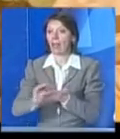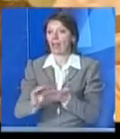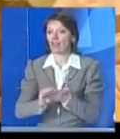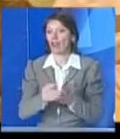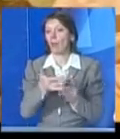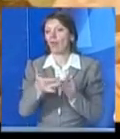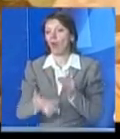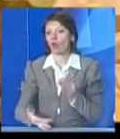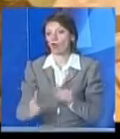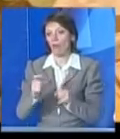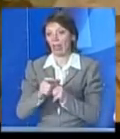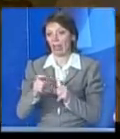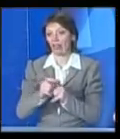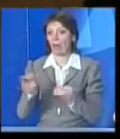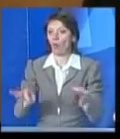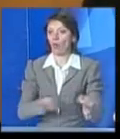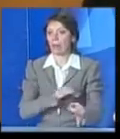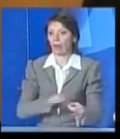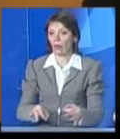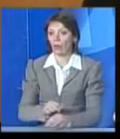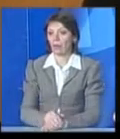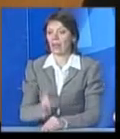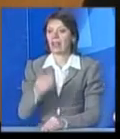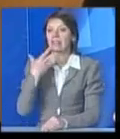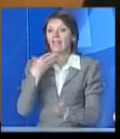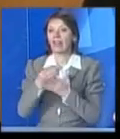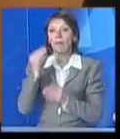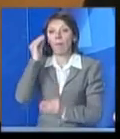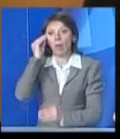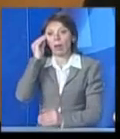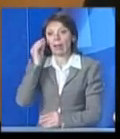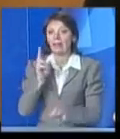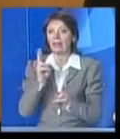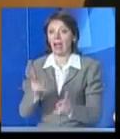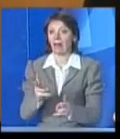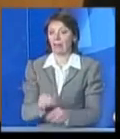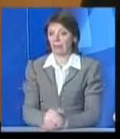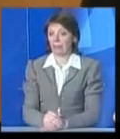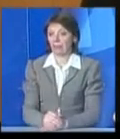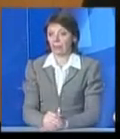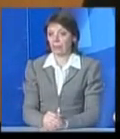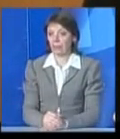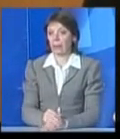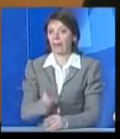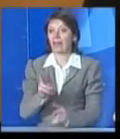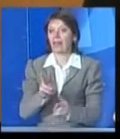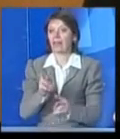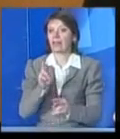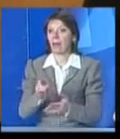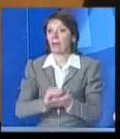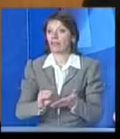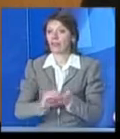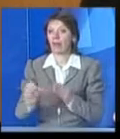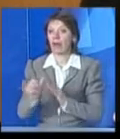прозу, вірші і музику. У кожного свій погляд, бачите, кожного свій погляд, як творчувати. Наприклад, я, наприклад, почав